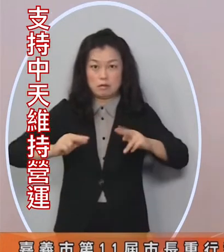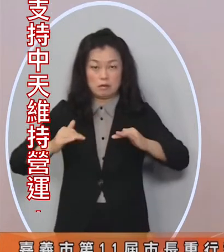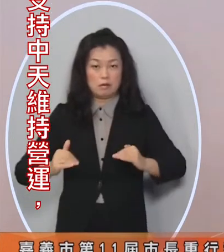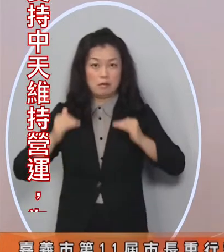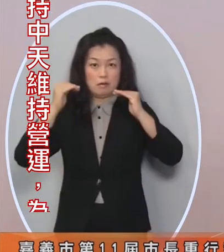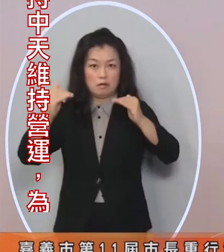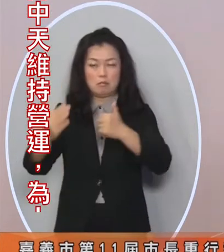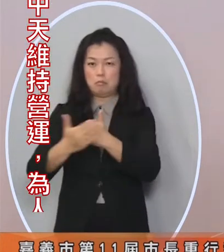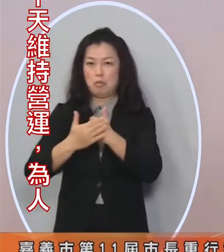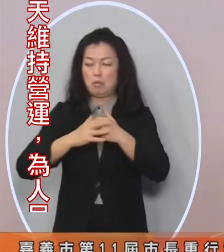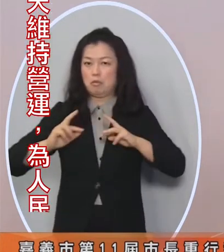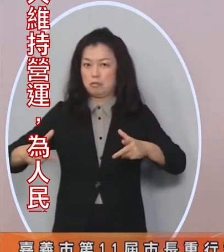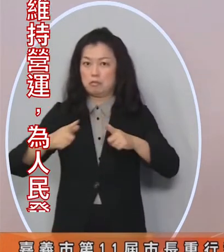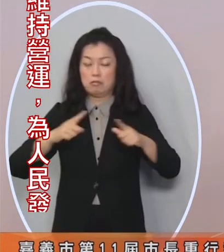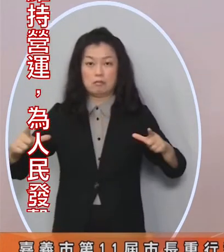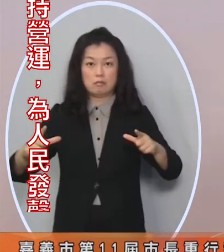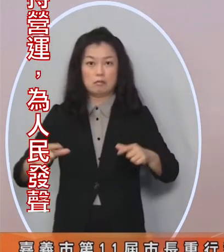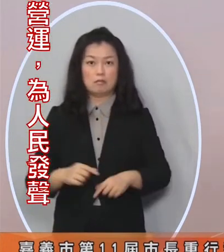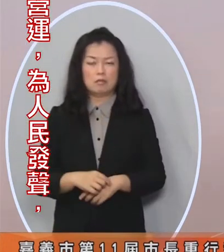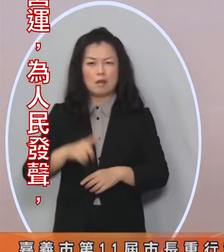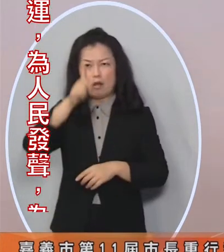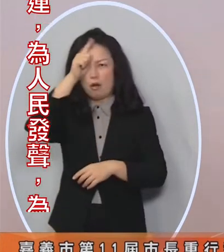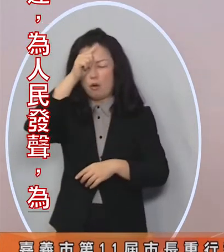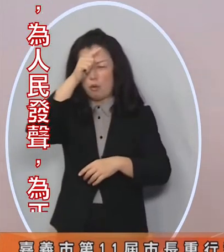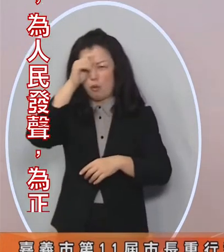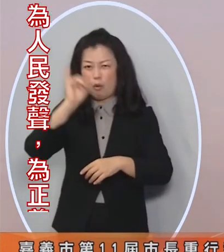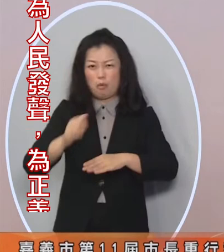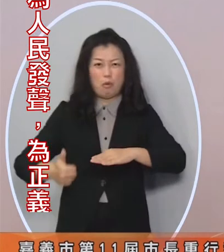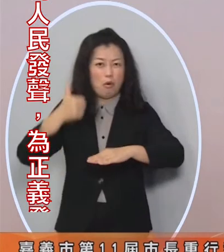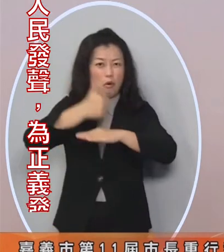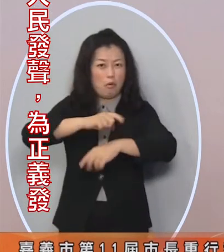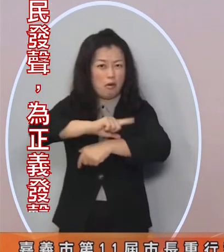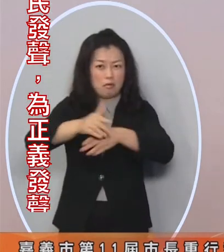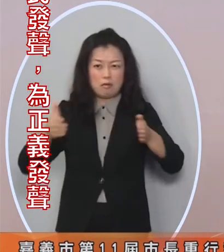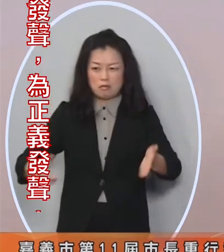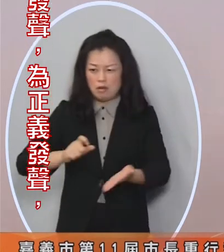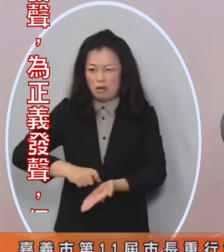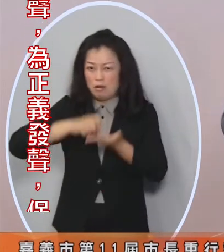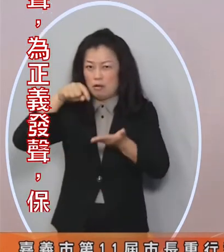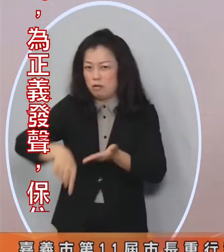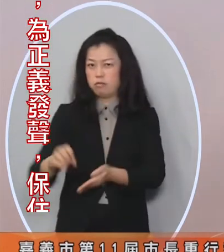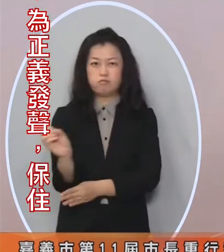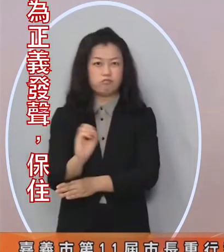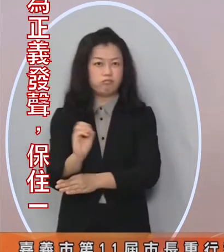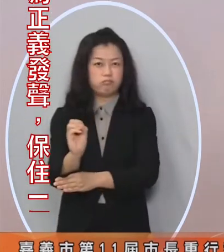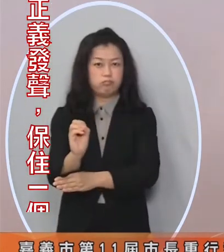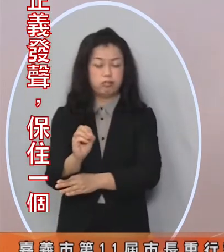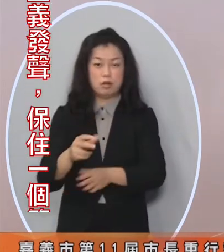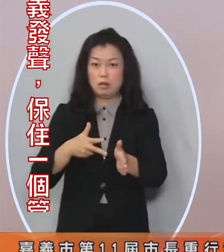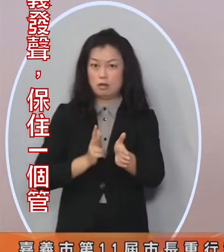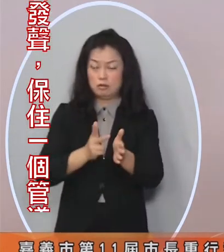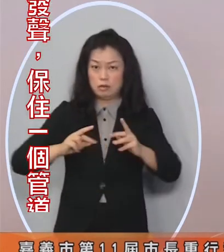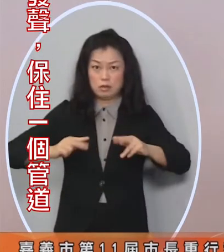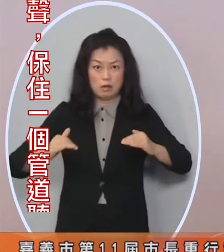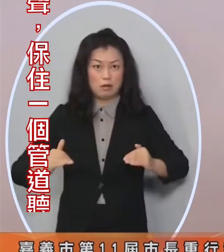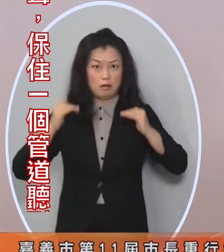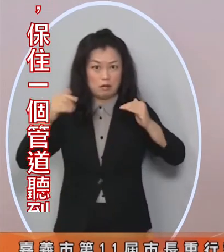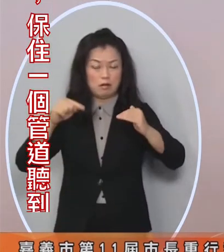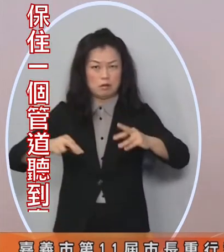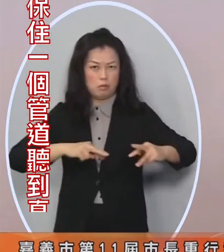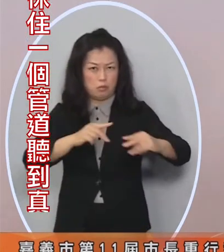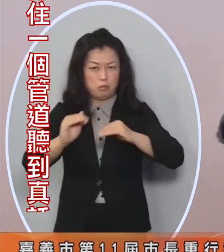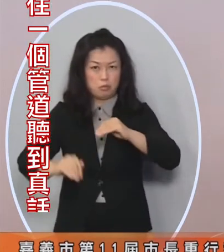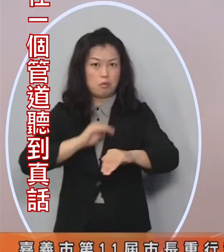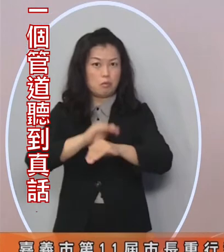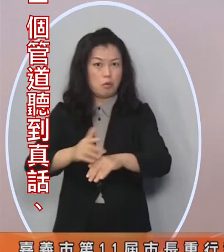刚刚黄敏惠市长的申论的过程中，完全没有提到这件事情。铁路高架化，我们必须赶快完成，这个就是